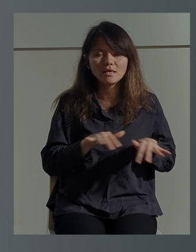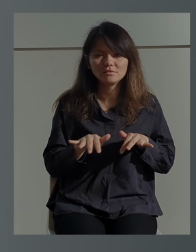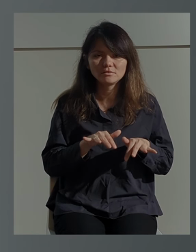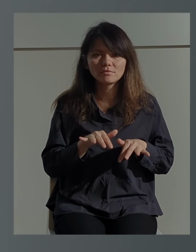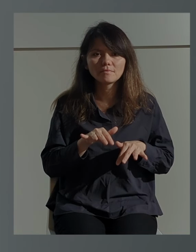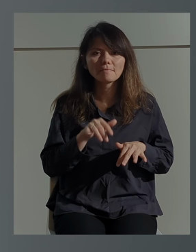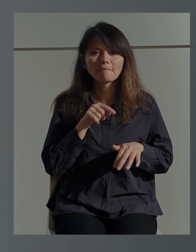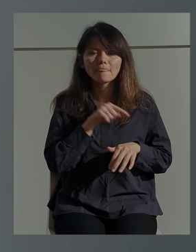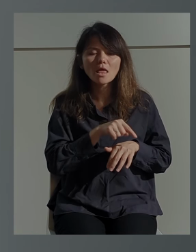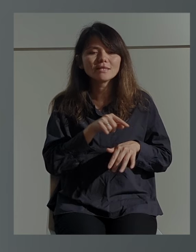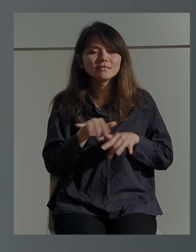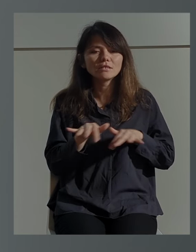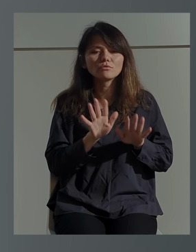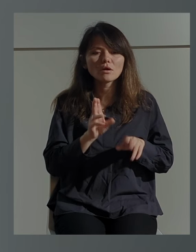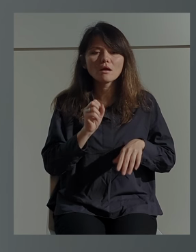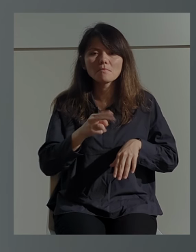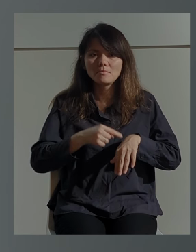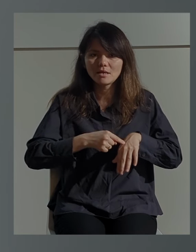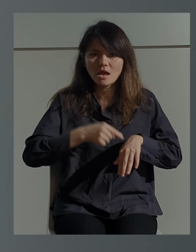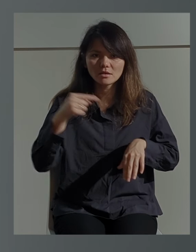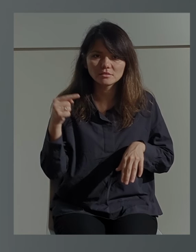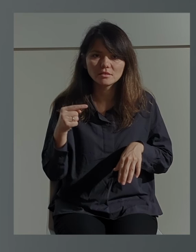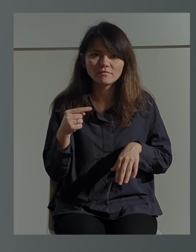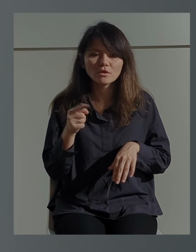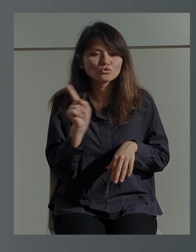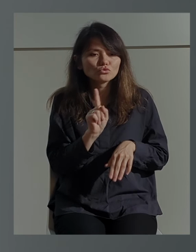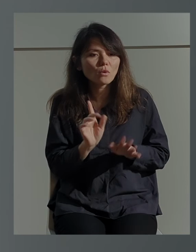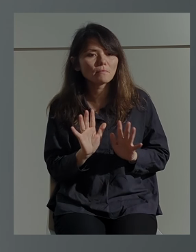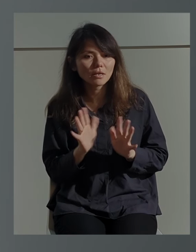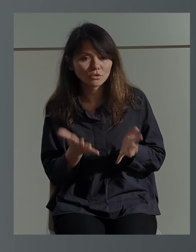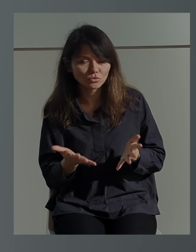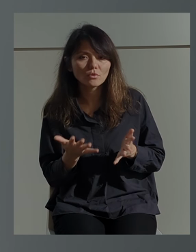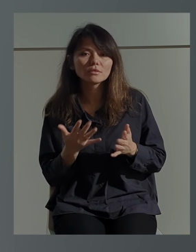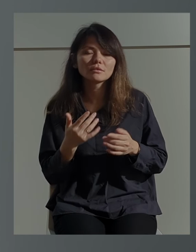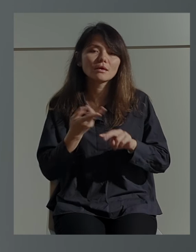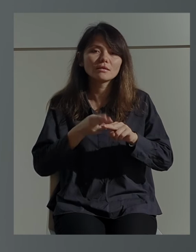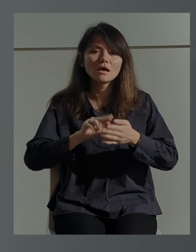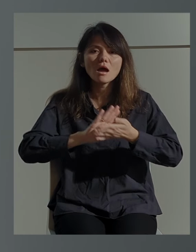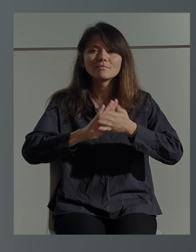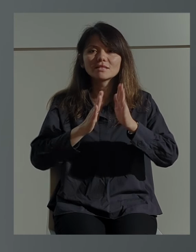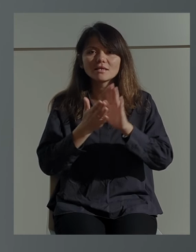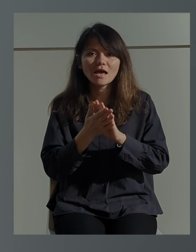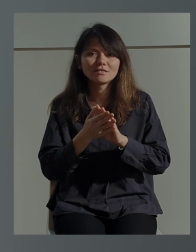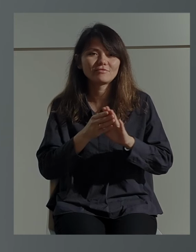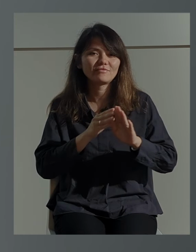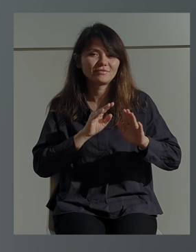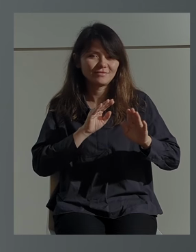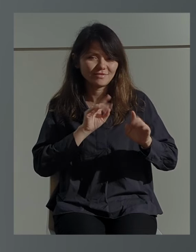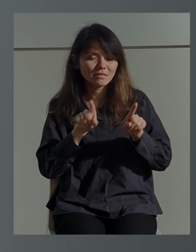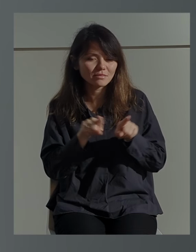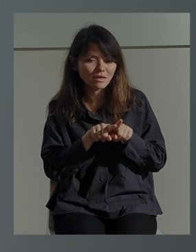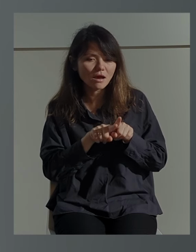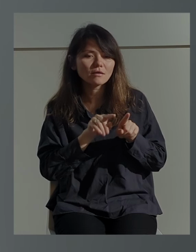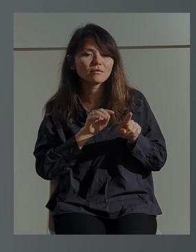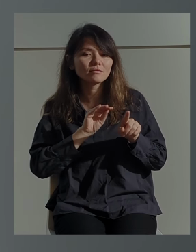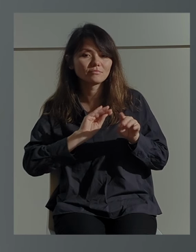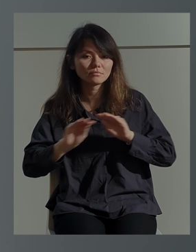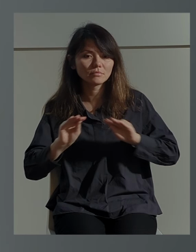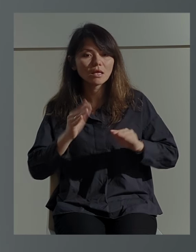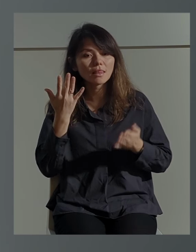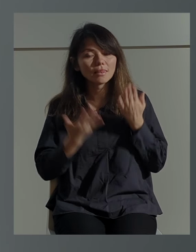только реактивно на то что с ними происходит то есть обстоятельства выстроены таким образом что вы можете например